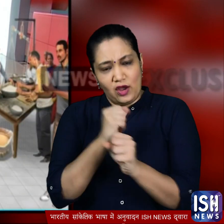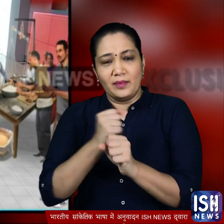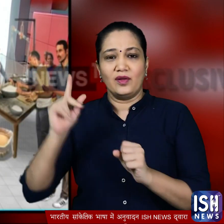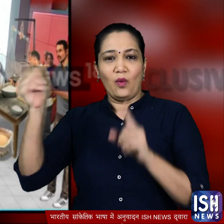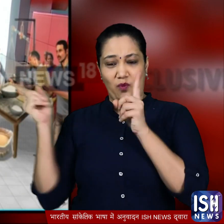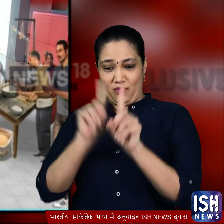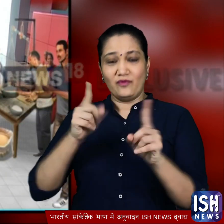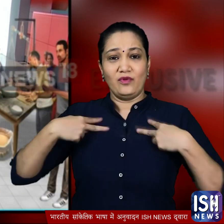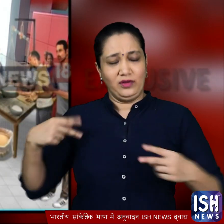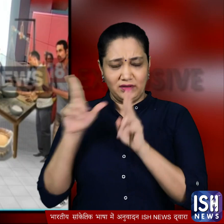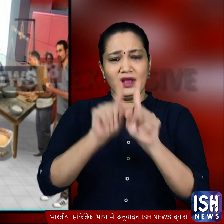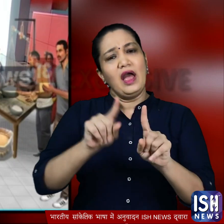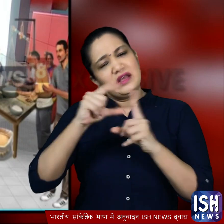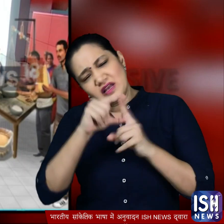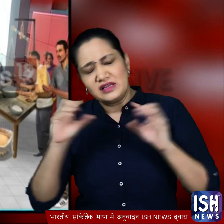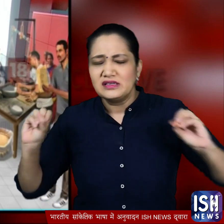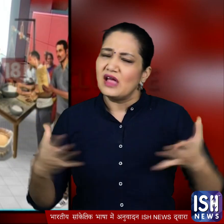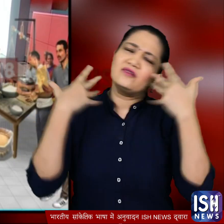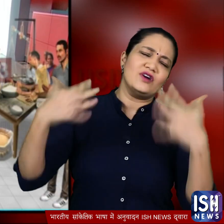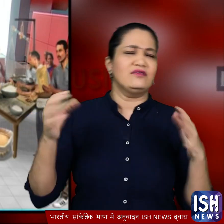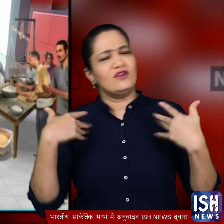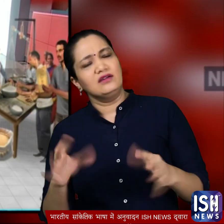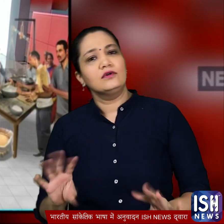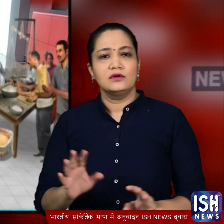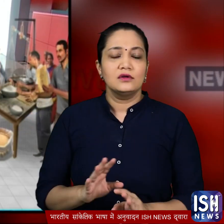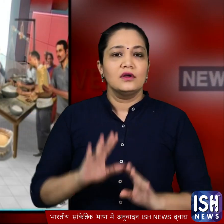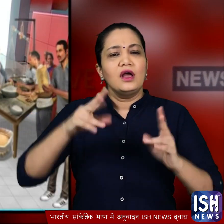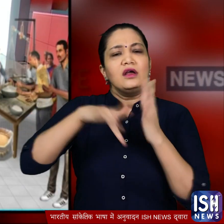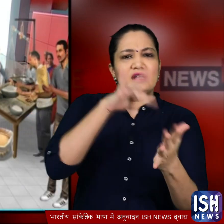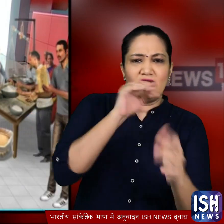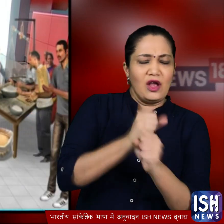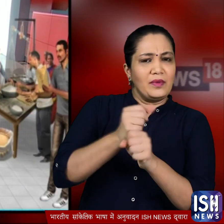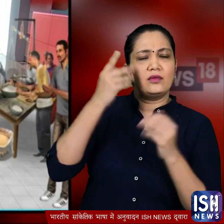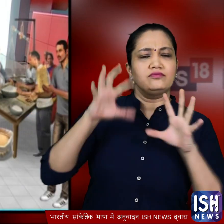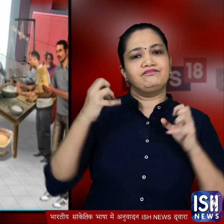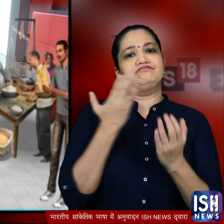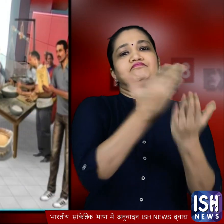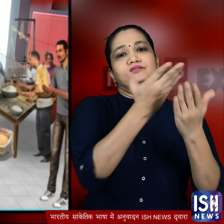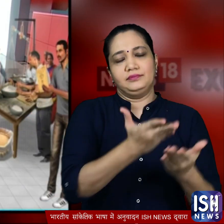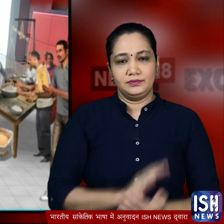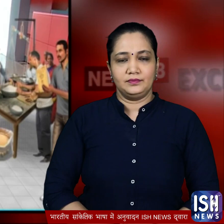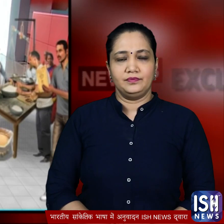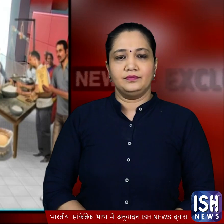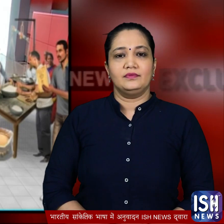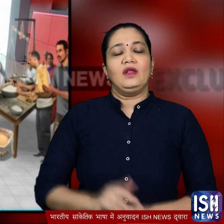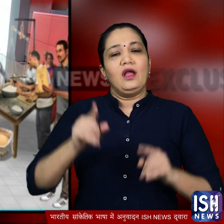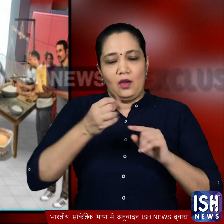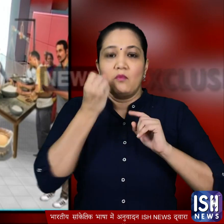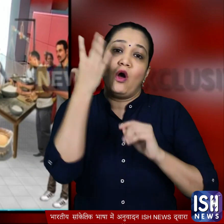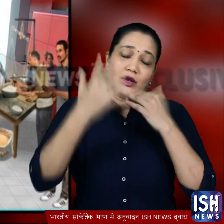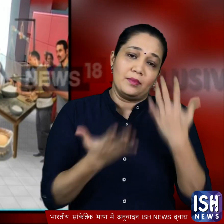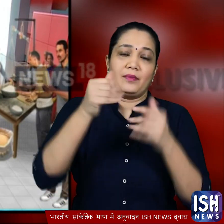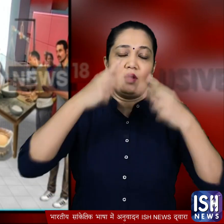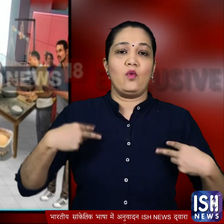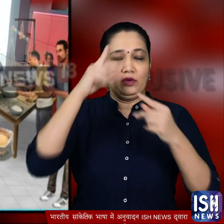वकील ने कोर्ट को बताया था कि राजधानी में यह योजना लागू कर दी गई है, जिस पर केंद्र ने यह हलफनामा दाखिल किया। इस मामले में सुबह अदालत का फैसला आ